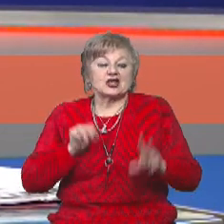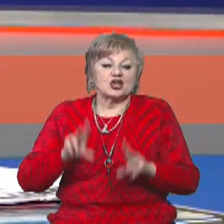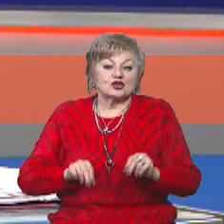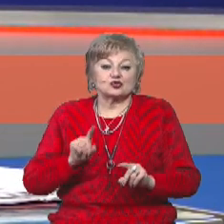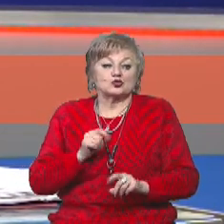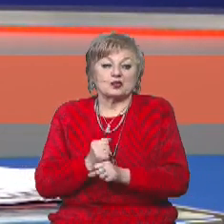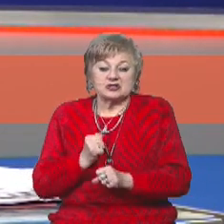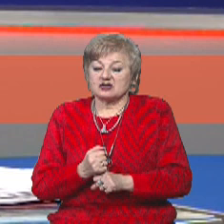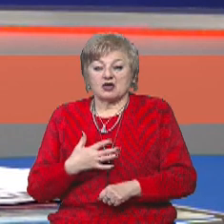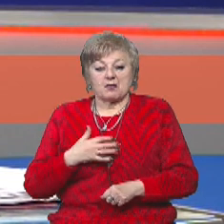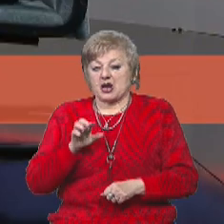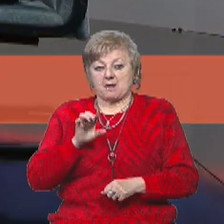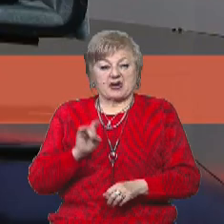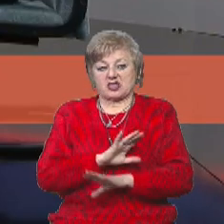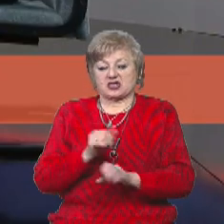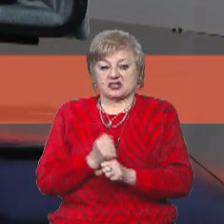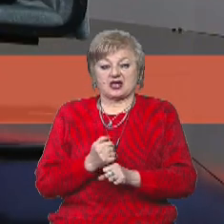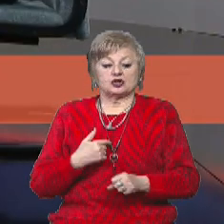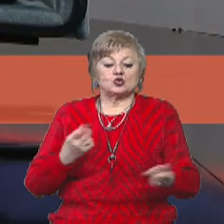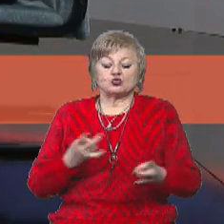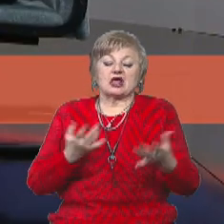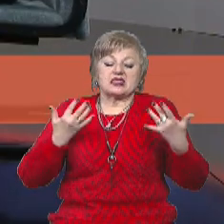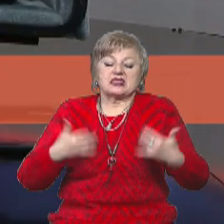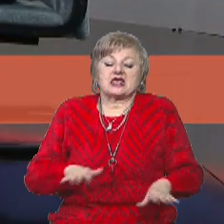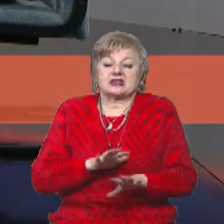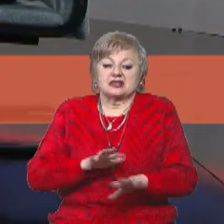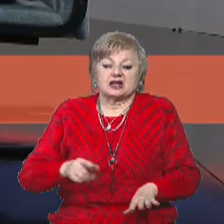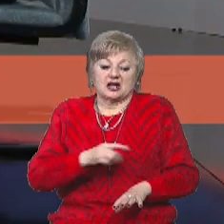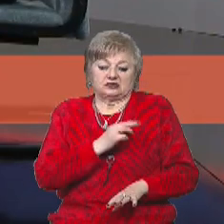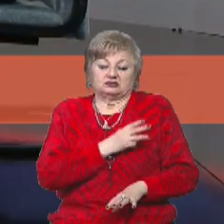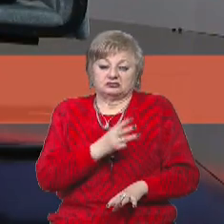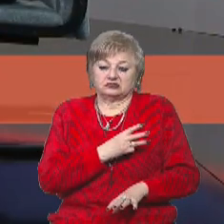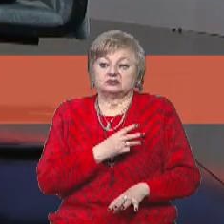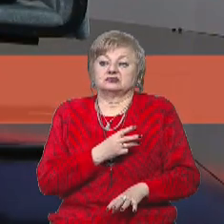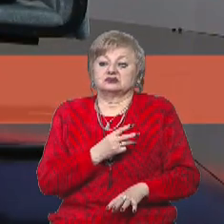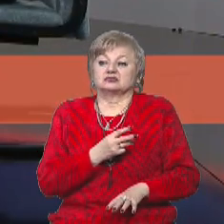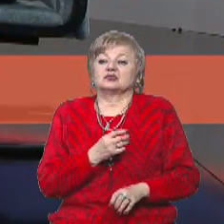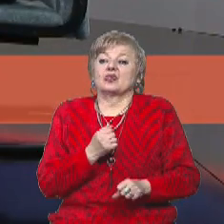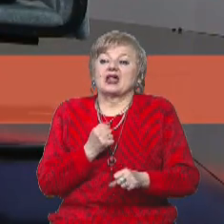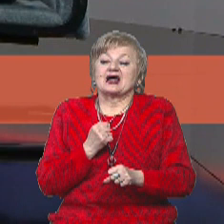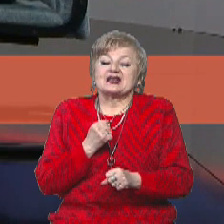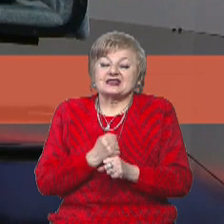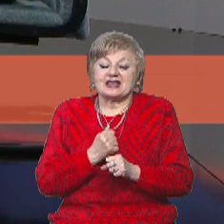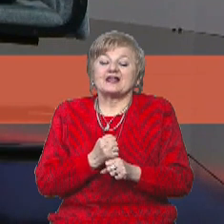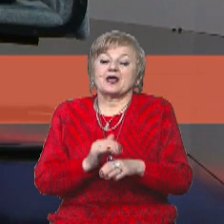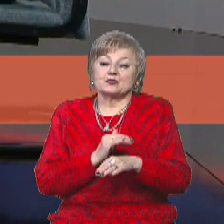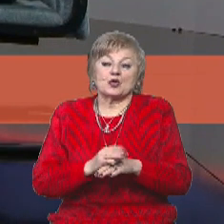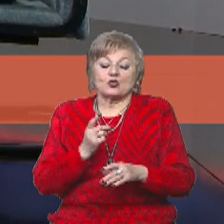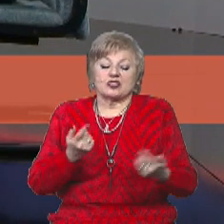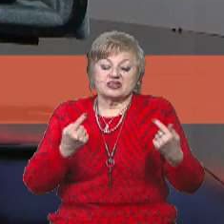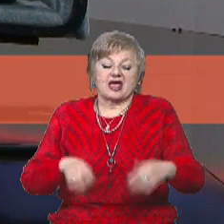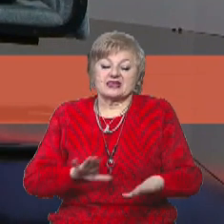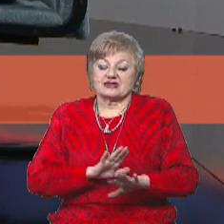то ми б вже не робили. Тобто треба не втрачати запалу. Як в Біблії написано, робимо добро і не втрачаємо запалу. Мені це